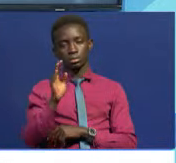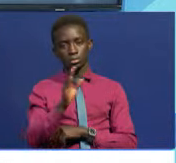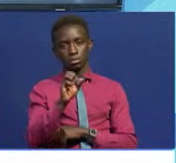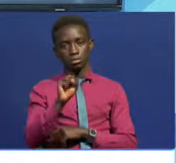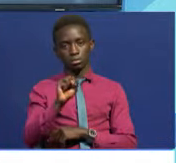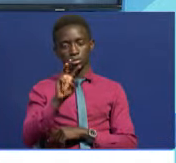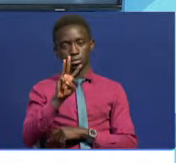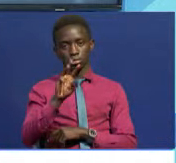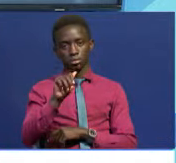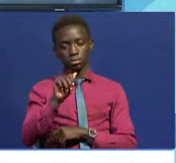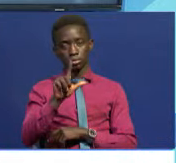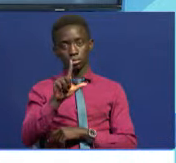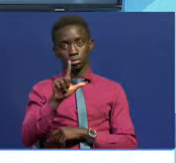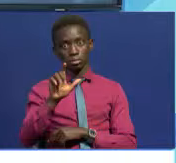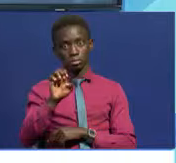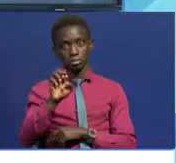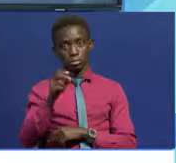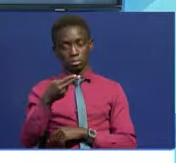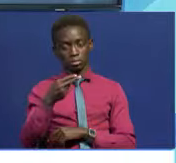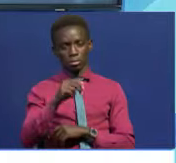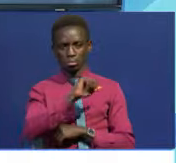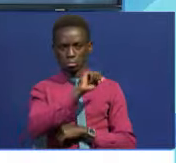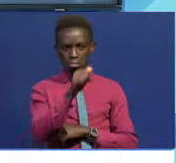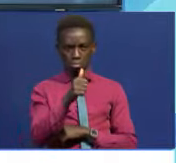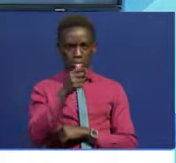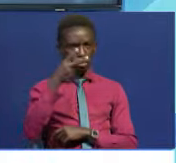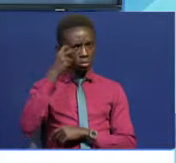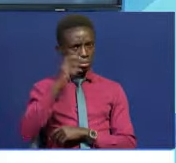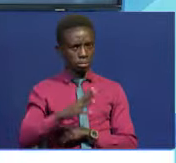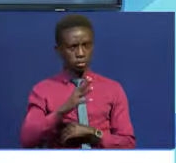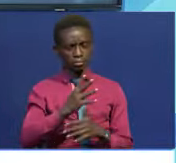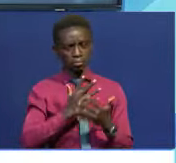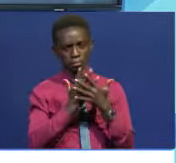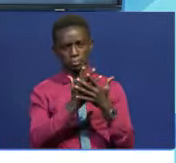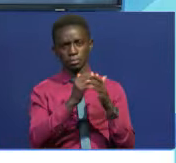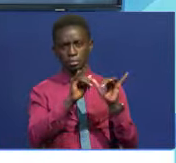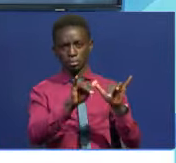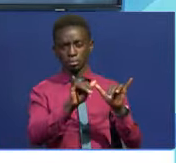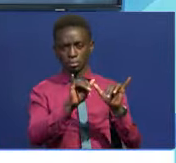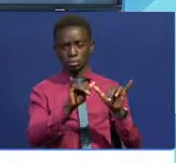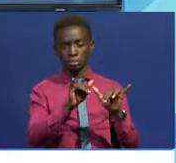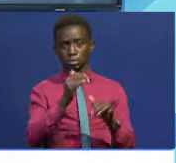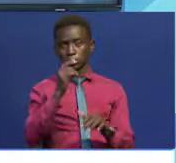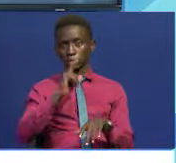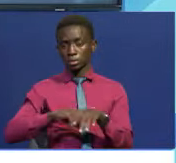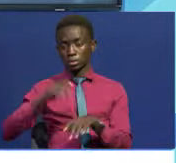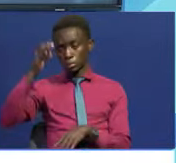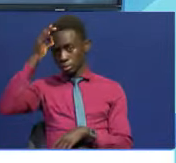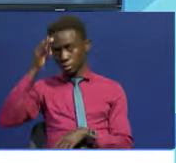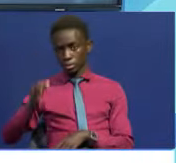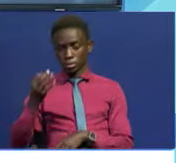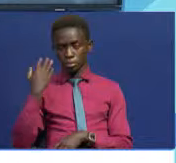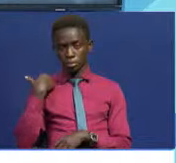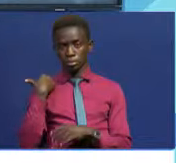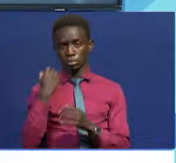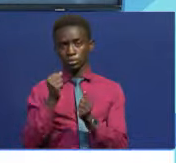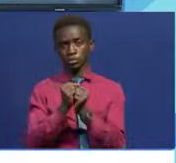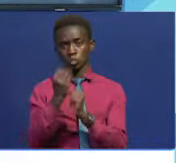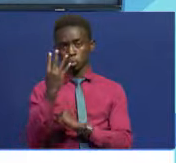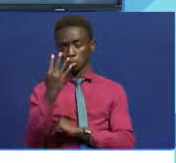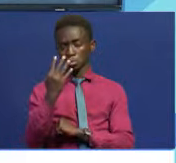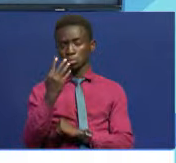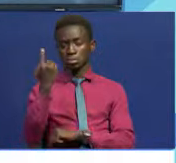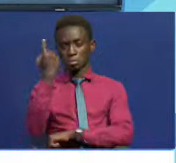hadi kesho wakati mahakama itakapotoa uamuzi kuhusu agizo la kuzuiliwa kwao kwa siku 14 iliyotolewa na idara ya upelelezi wa